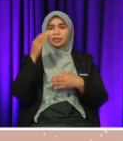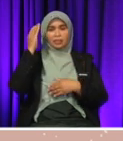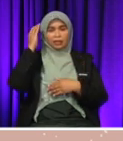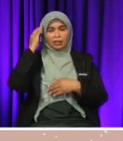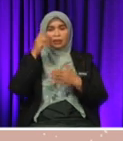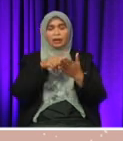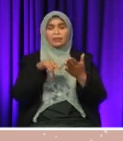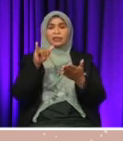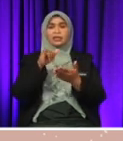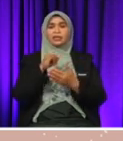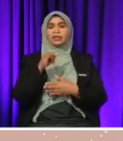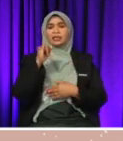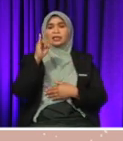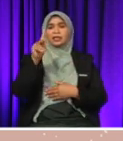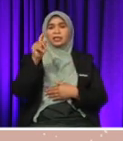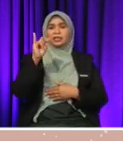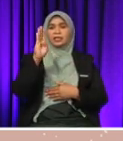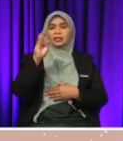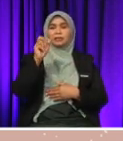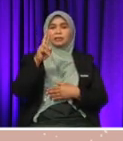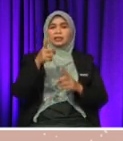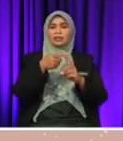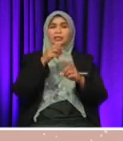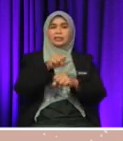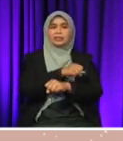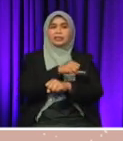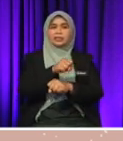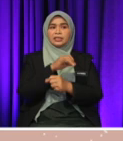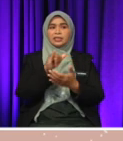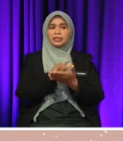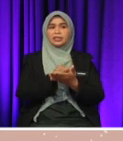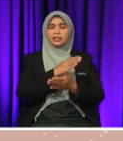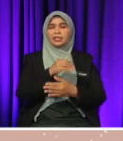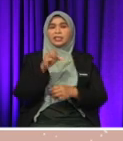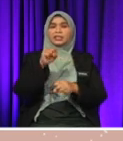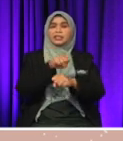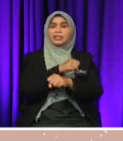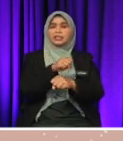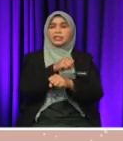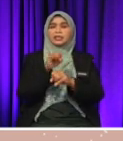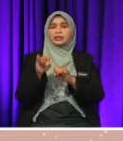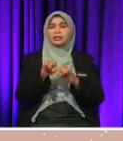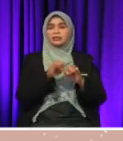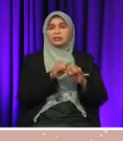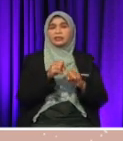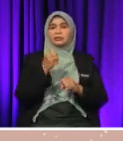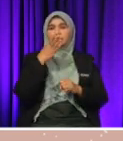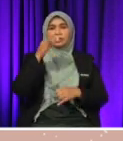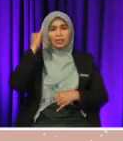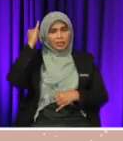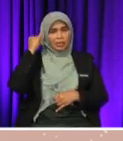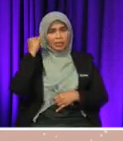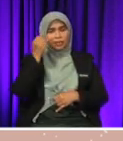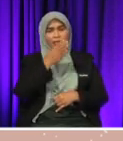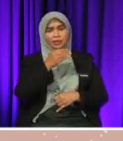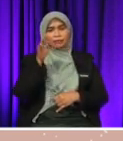apakah ikhtiban daripada saja yang dihasilkan dan Sajak juga dia menyalurkan ide dan